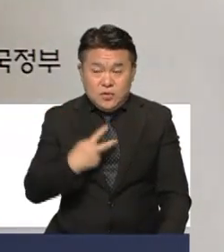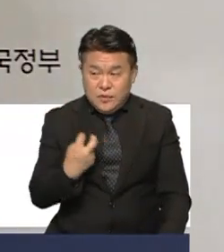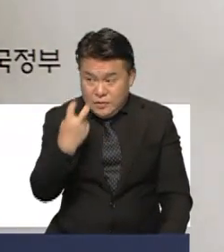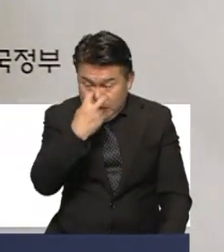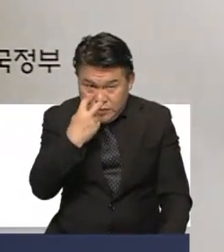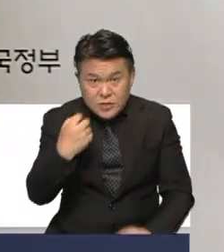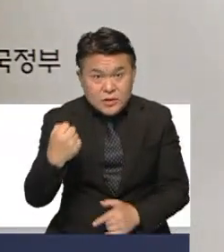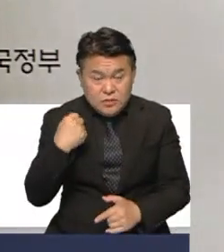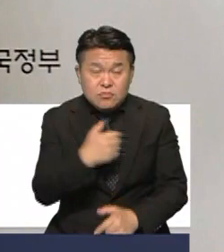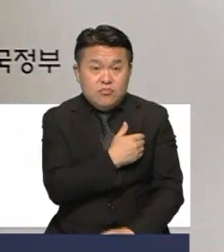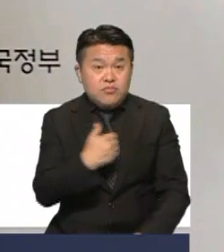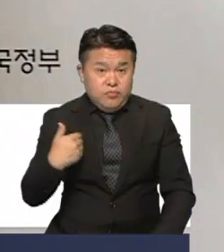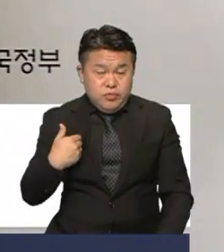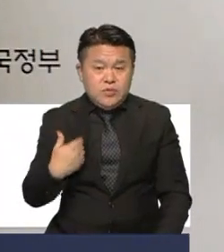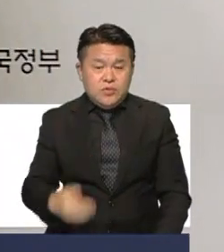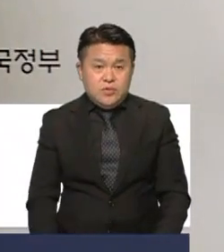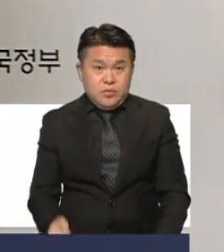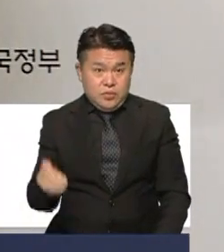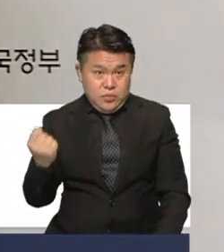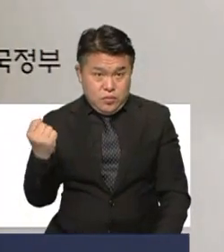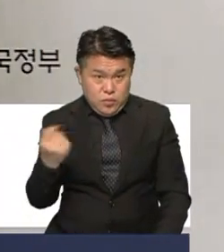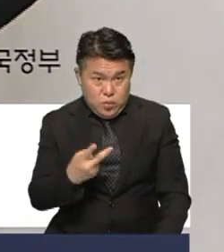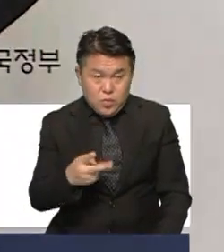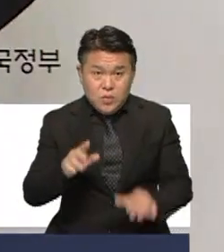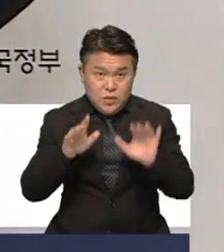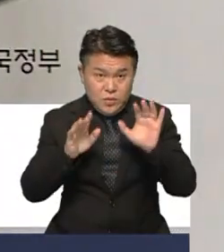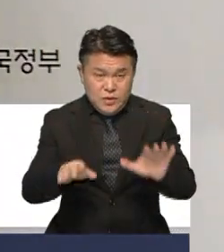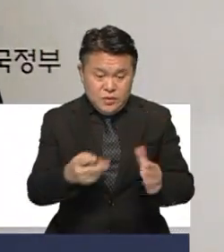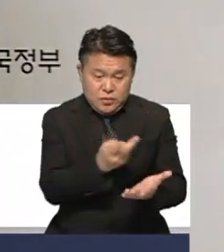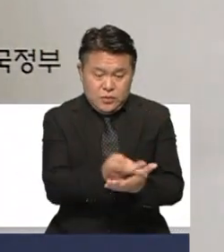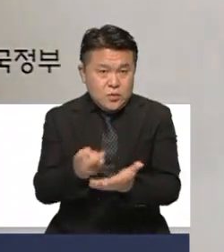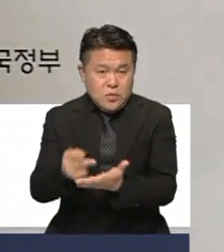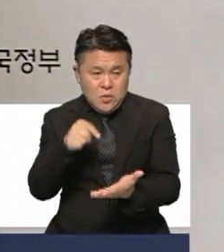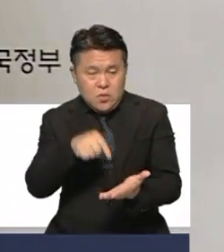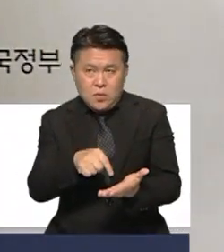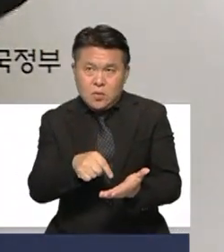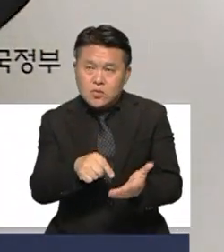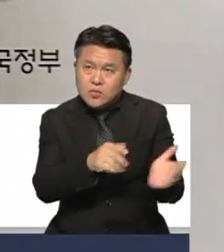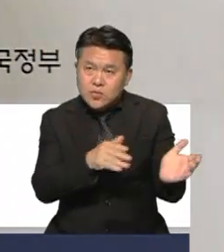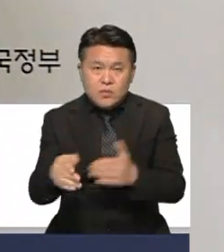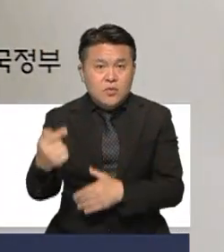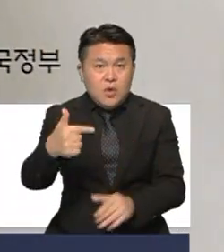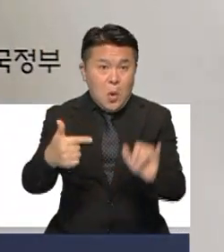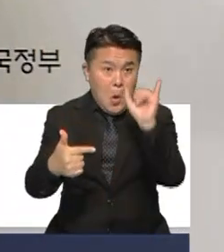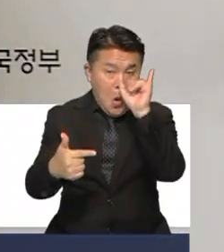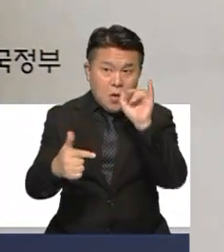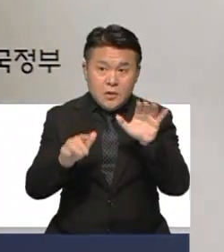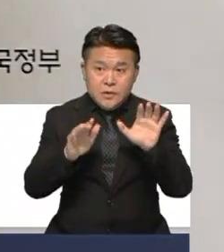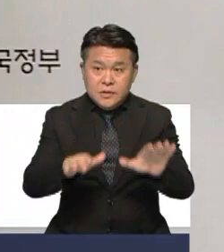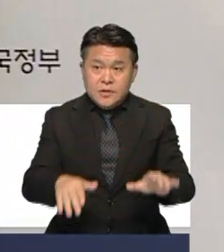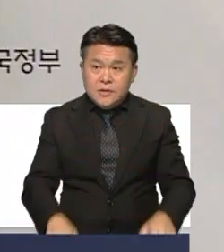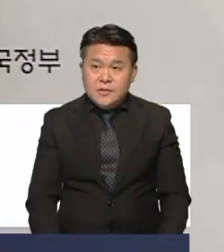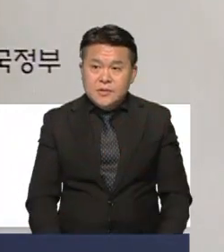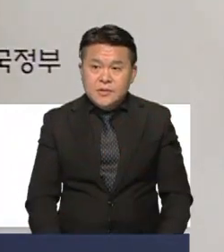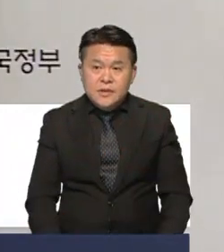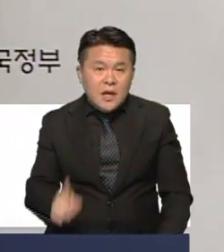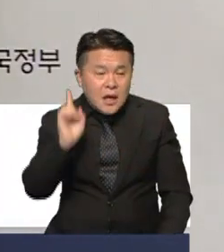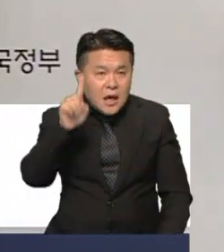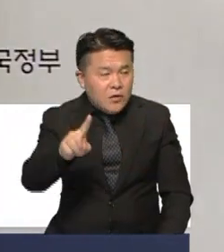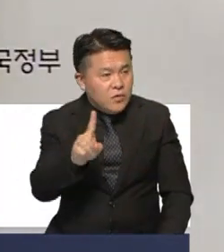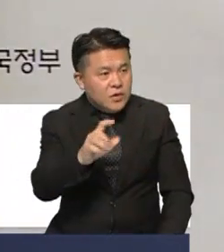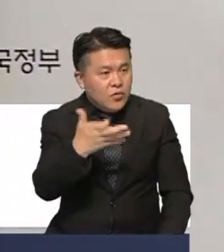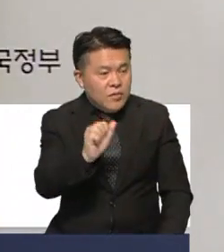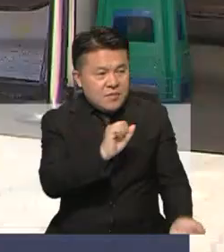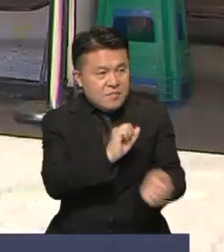충분합니다. 아울러 현재 보유병상은 6천여 개로 1 확진자 19만 명 발생까지